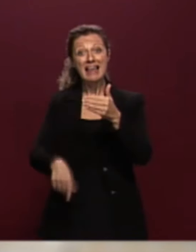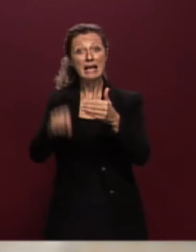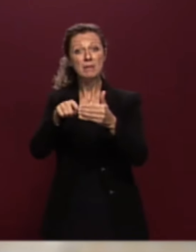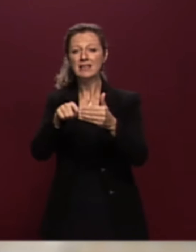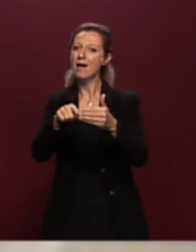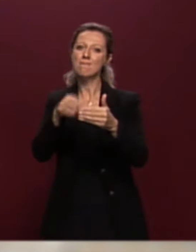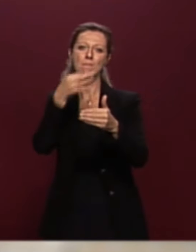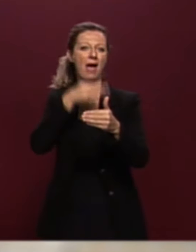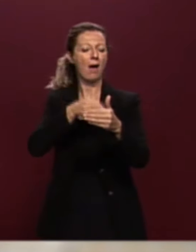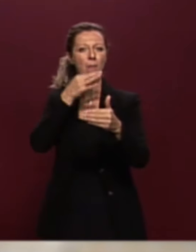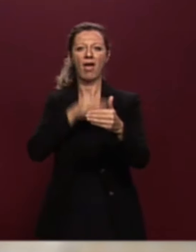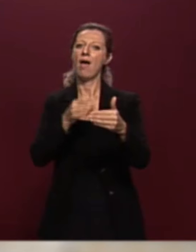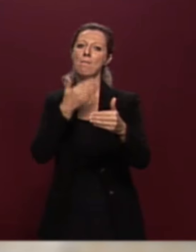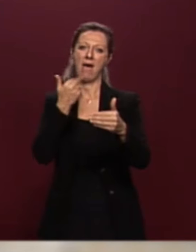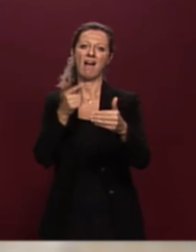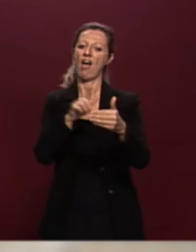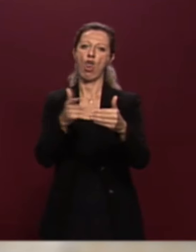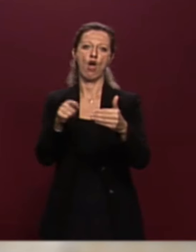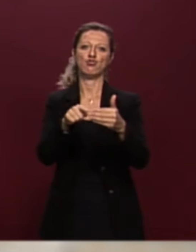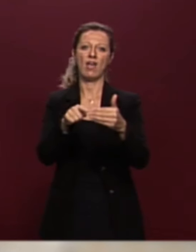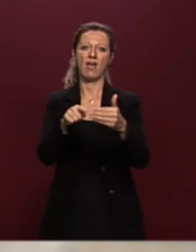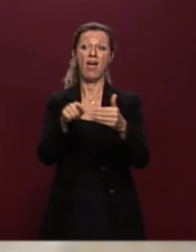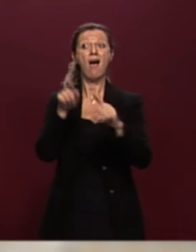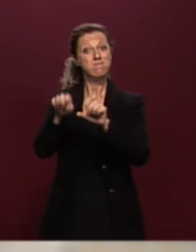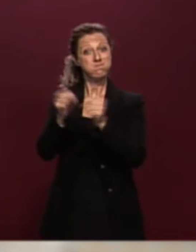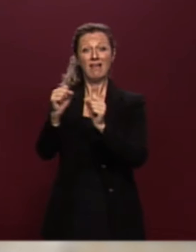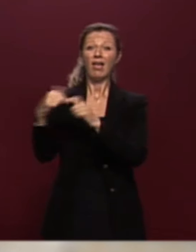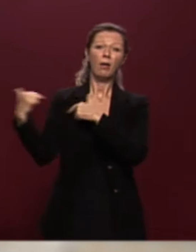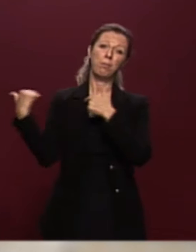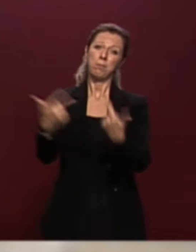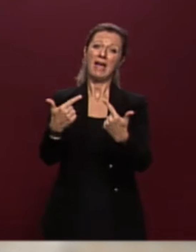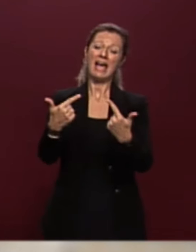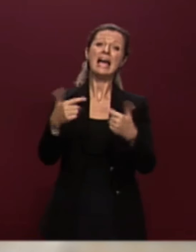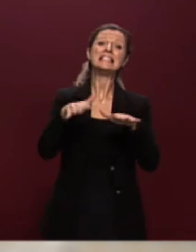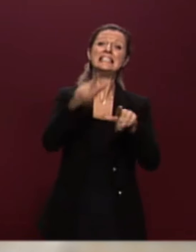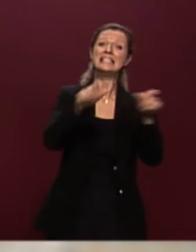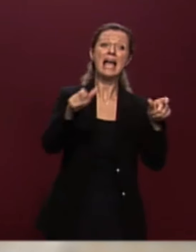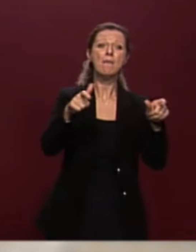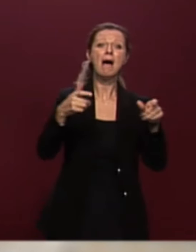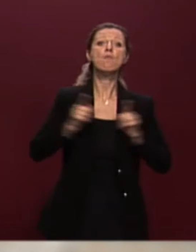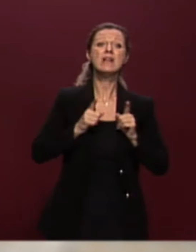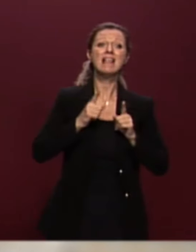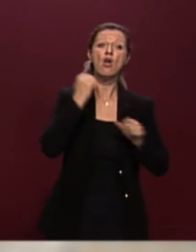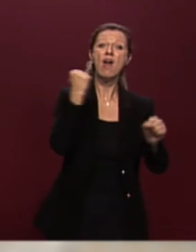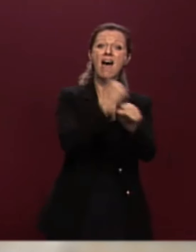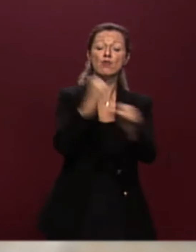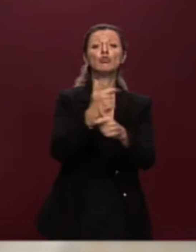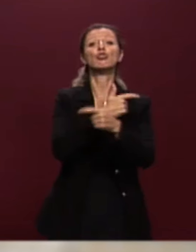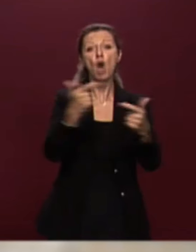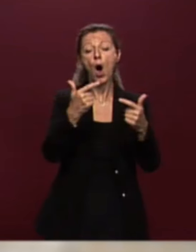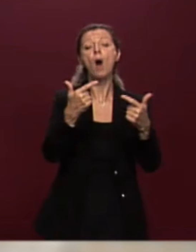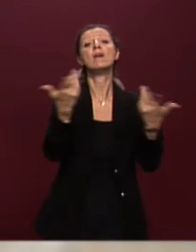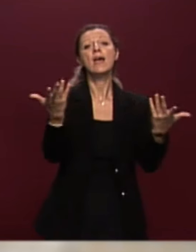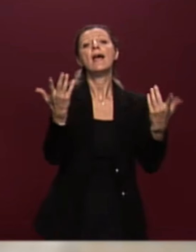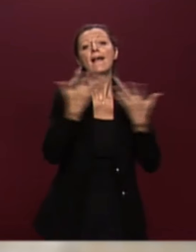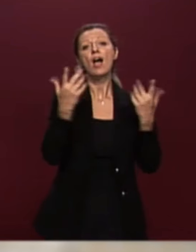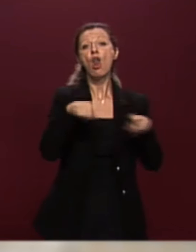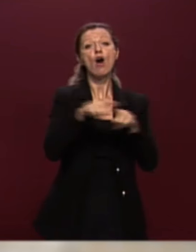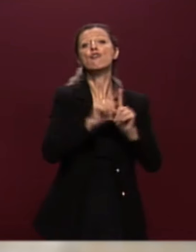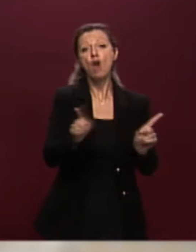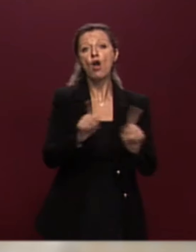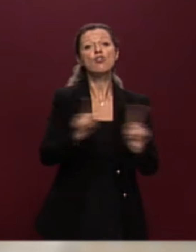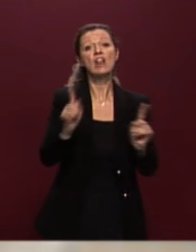c'è e che ha finito col distruggerlo il sistema immunitario di troppi lavoratori che ovviamente no, non ce l'hanno fatta